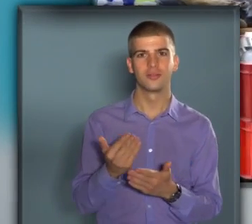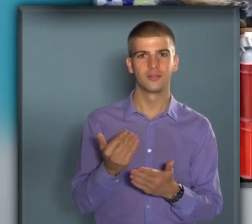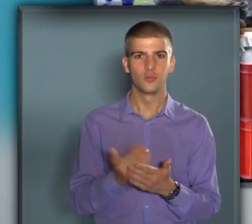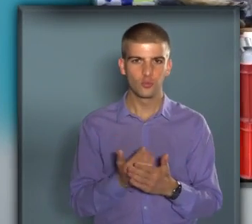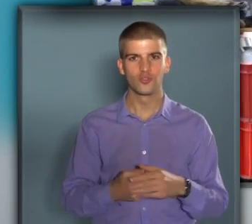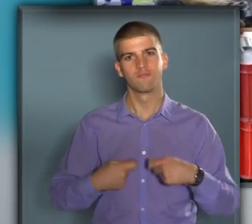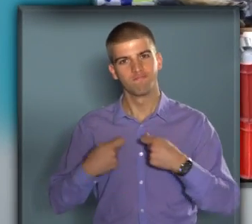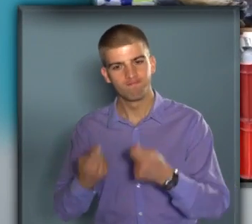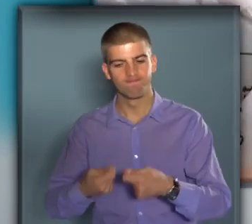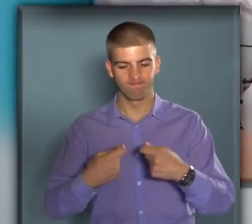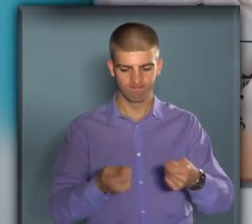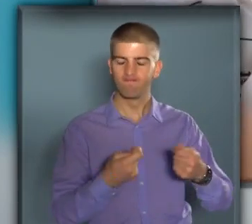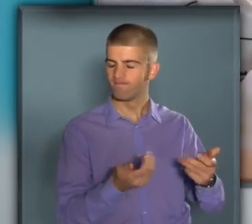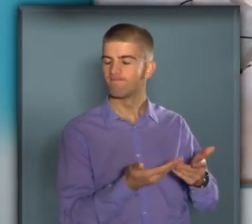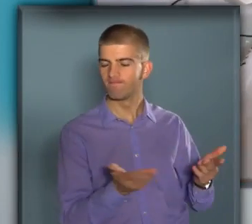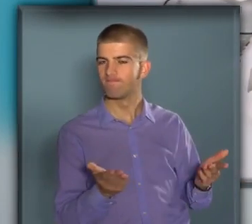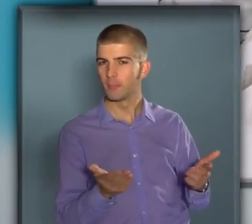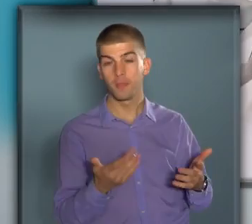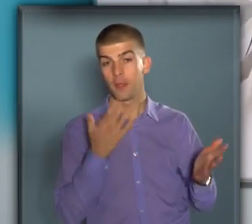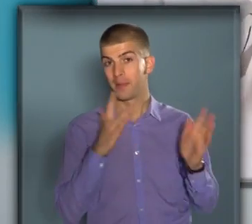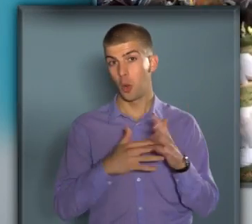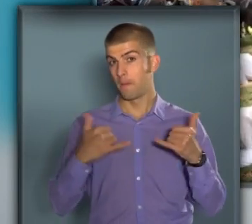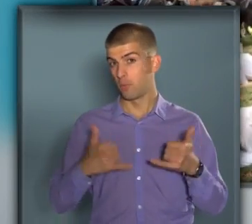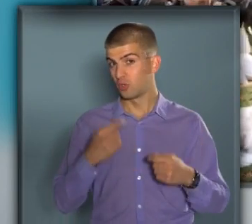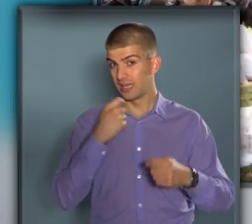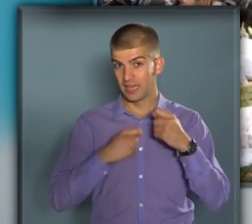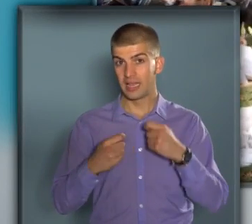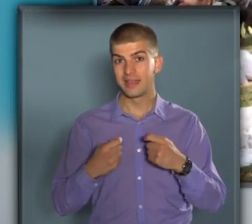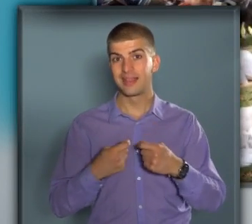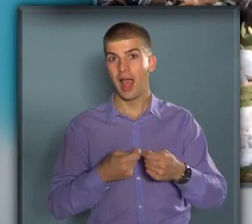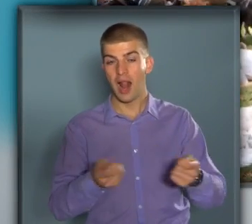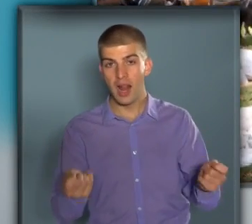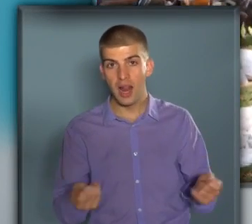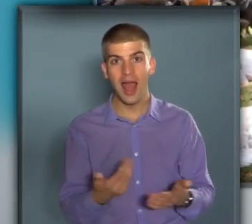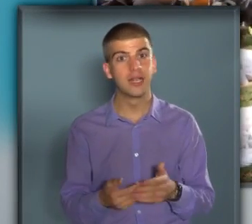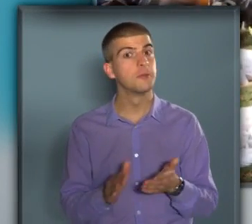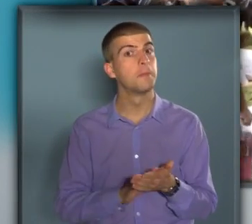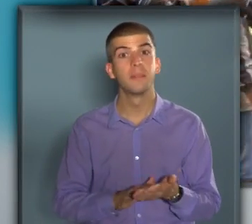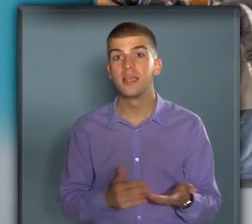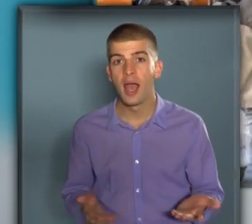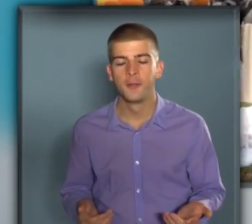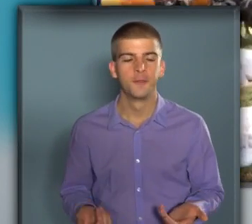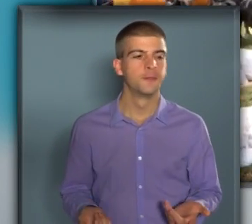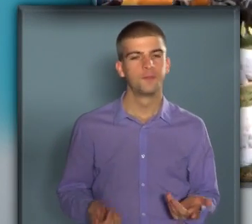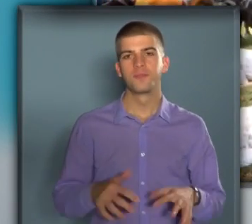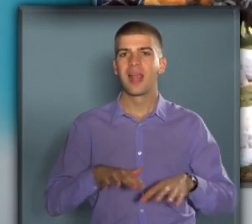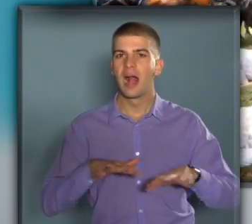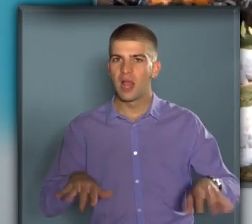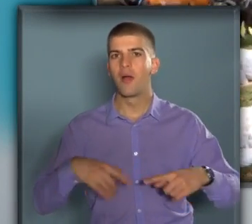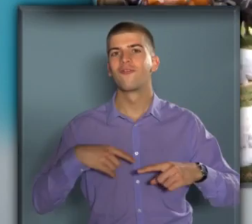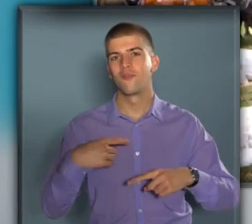és szükségük is van rá. Tehát jelen pillanatban maga az ételosztás, ugye ez olyan jellegű dolog, amit